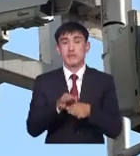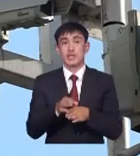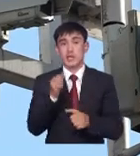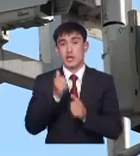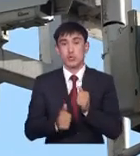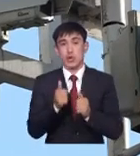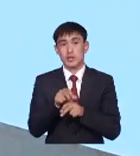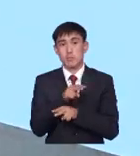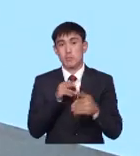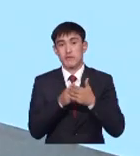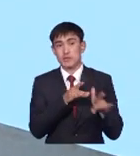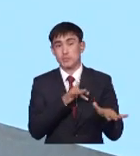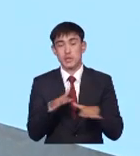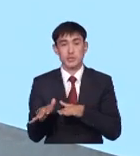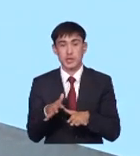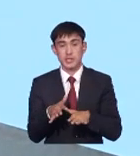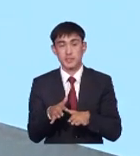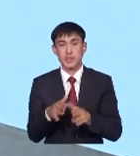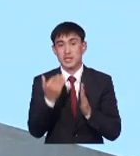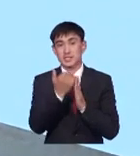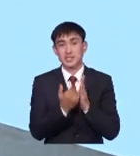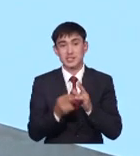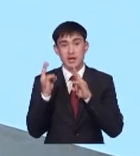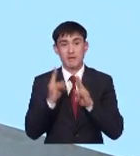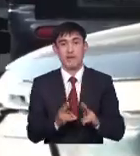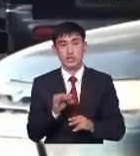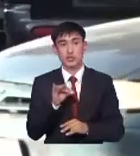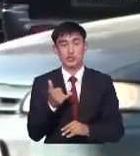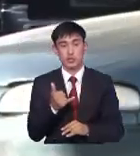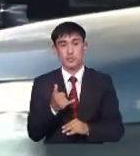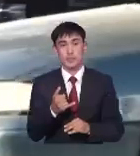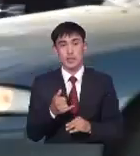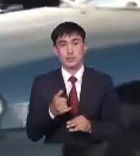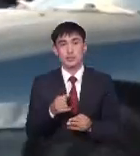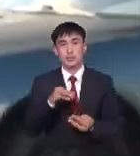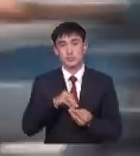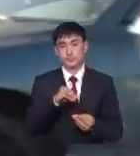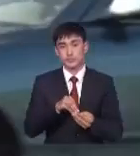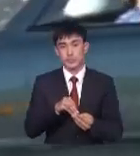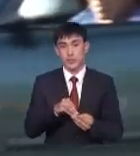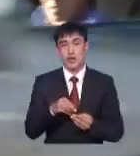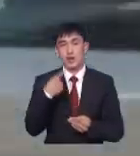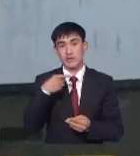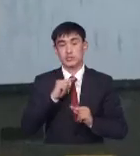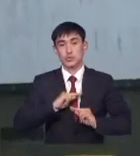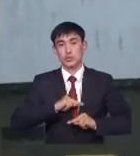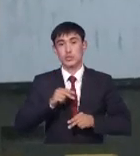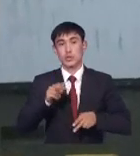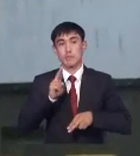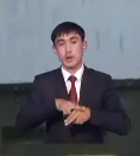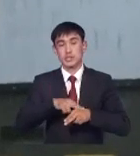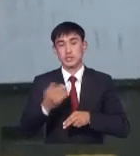регулярных профилактических мероприятий статистика аварий в крае житсу остаётся неизменной сетуют сотрудники дорожной